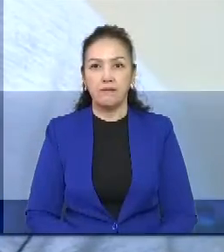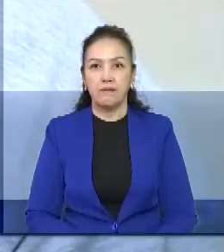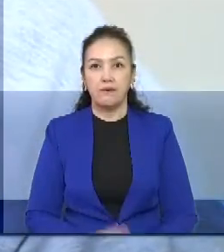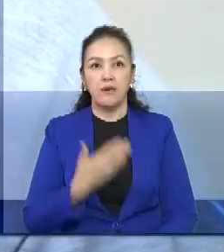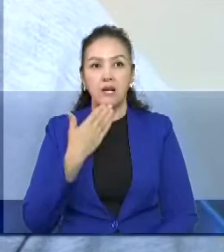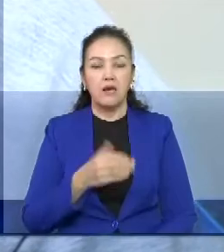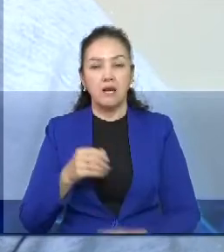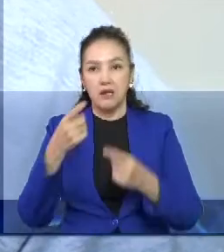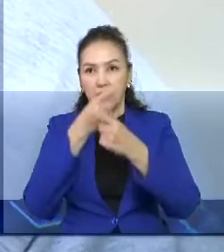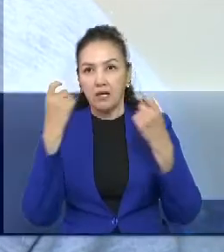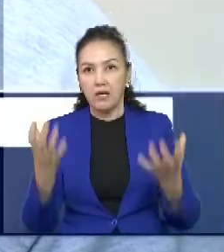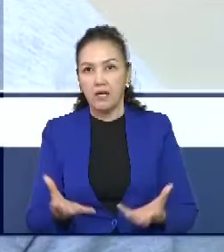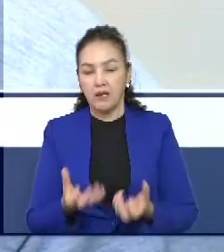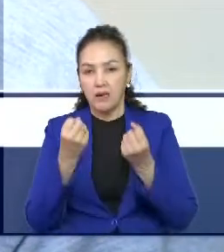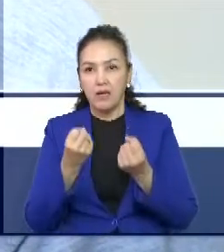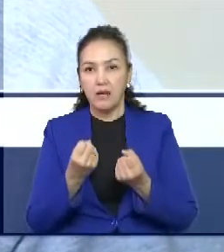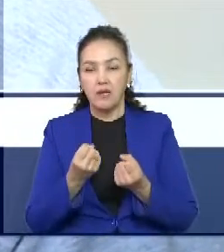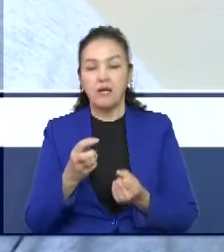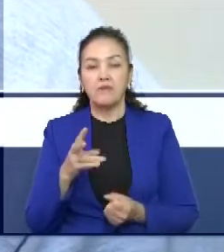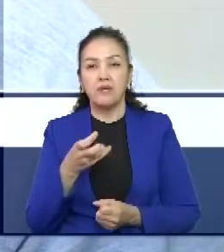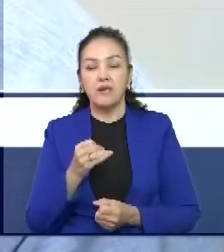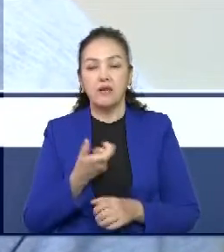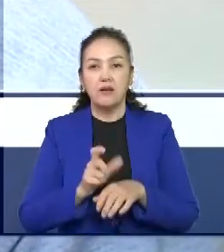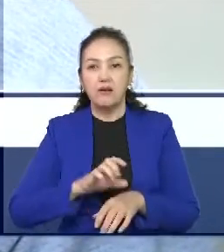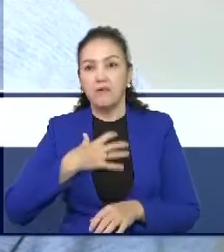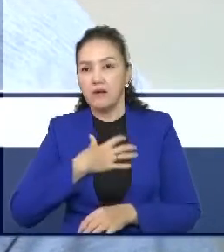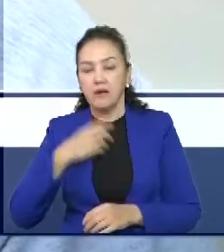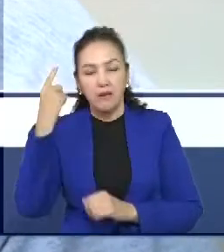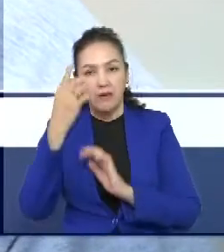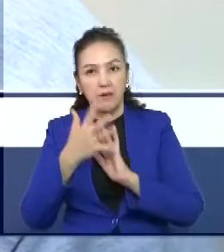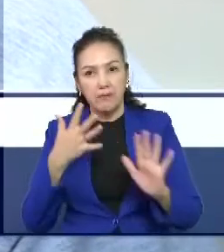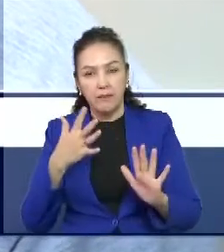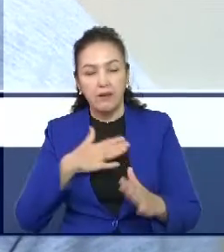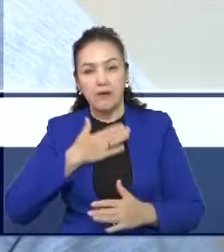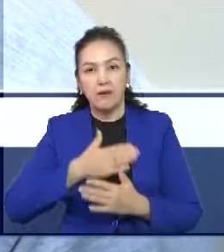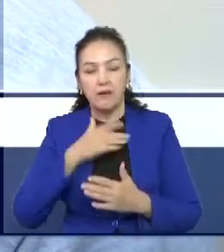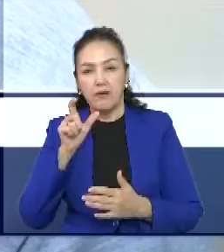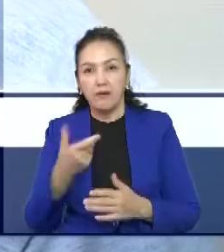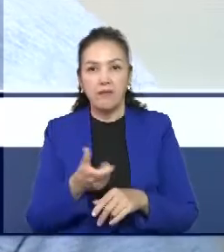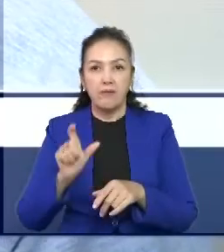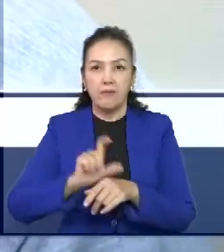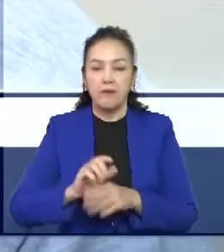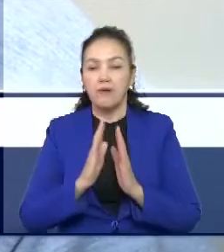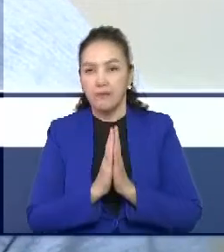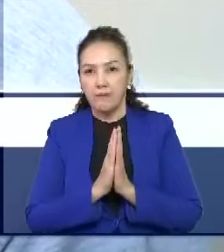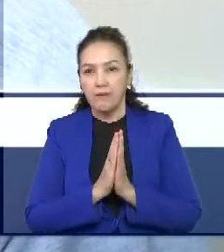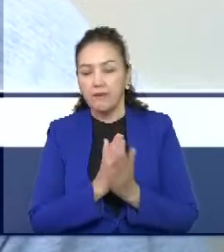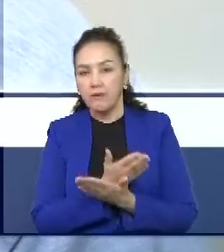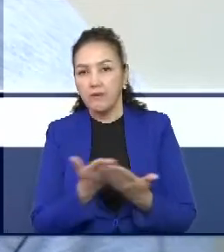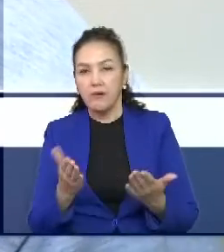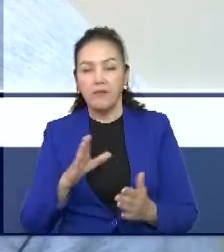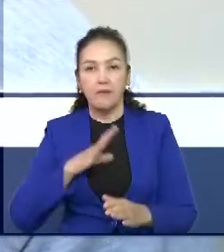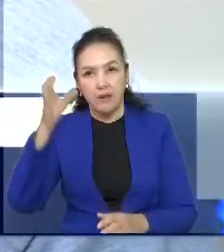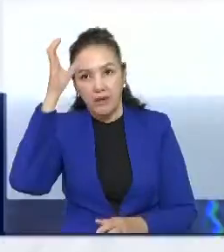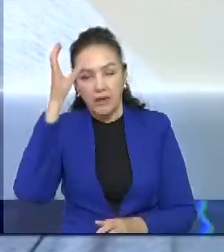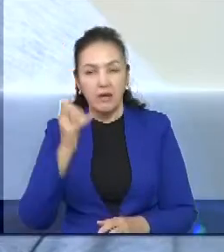Топ-запросов – это информационная поддержка, административная, очень важно понимать. Волонтеры также очень просят, чтобы у них была